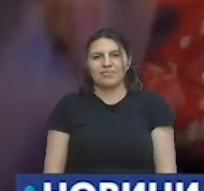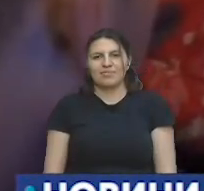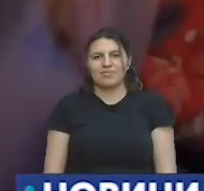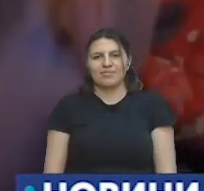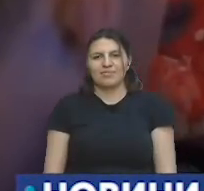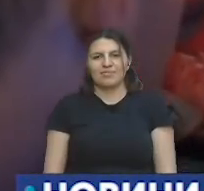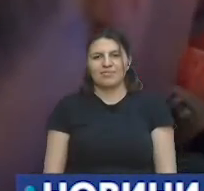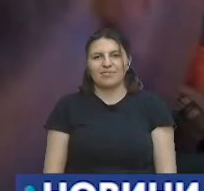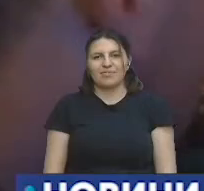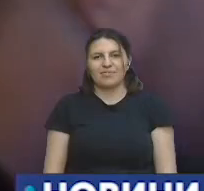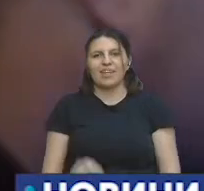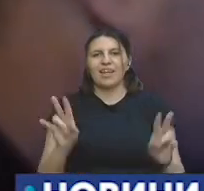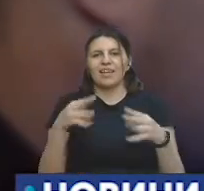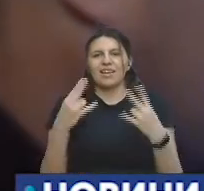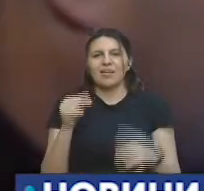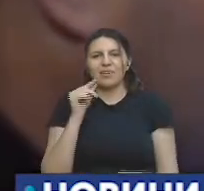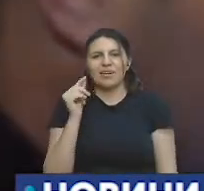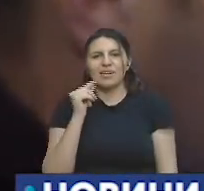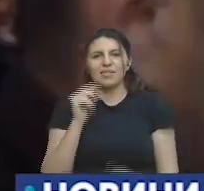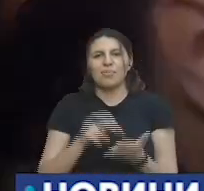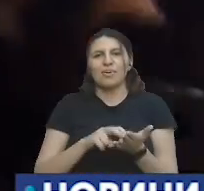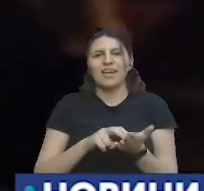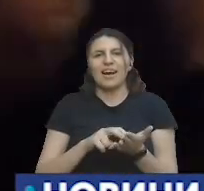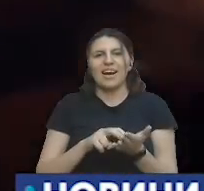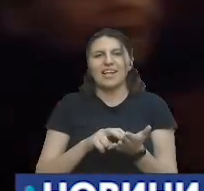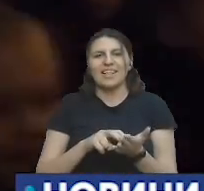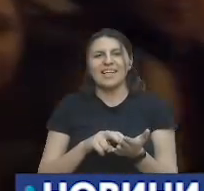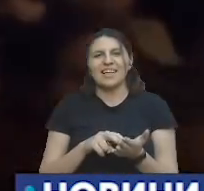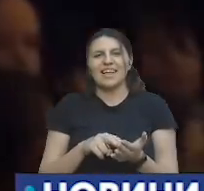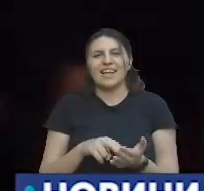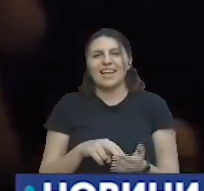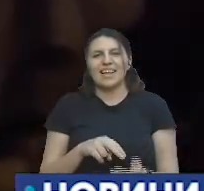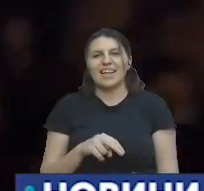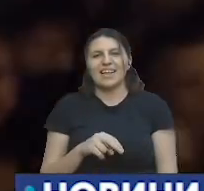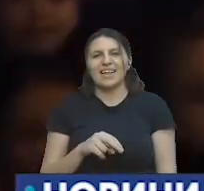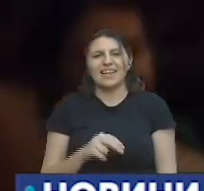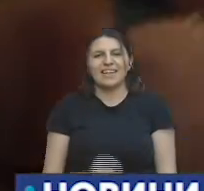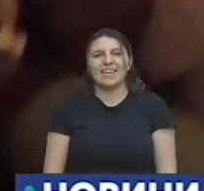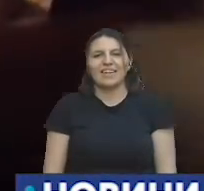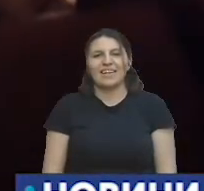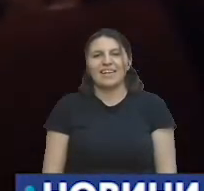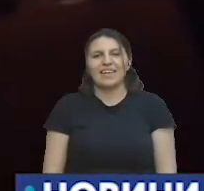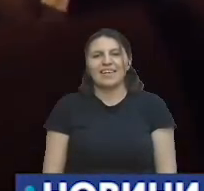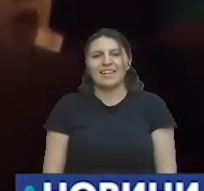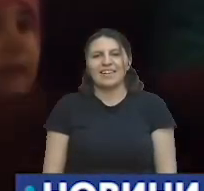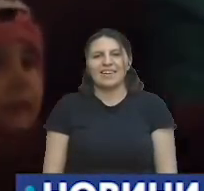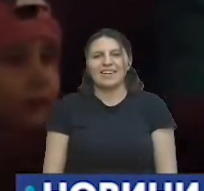треба боятись вовків, і можна лупцювати.